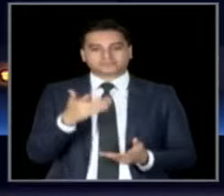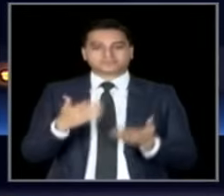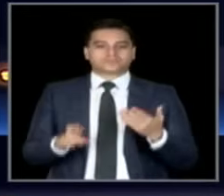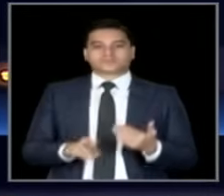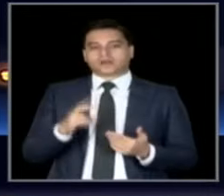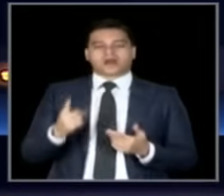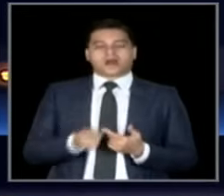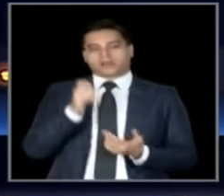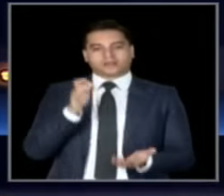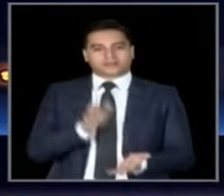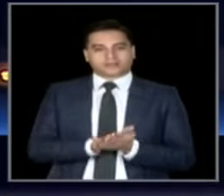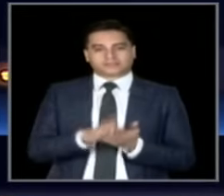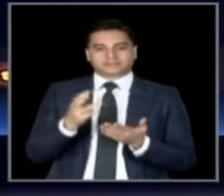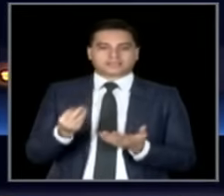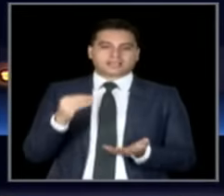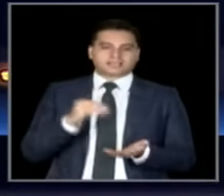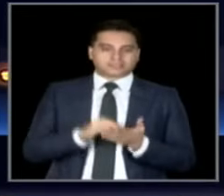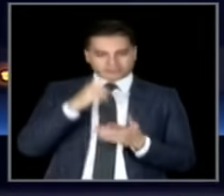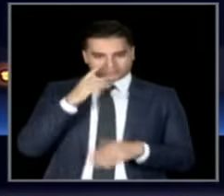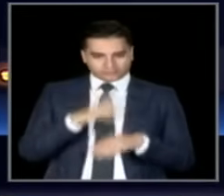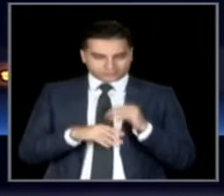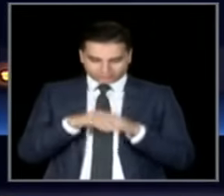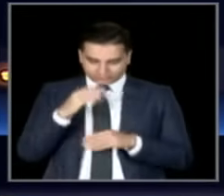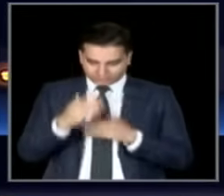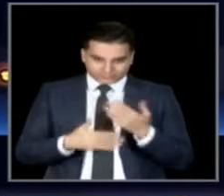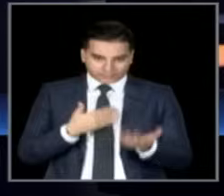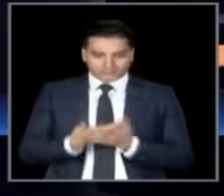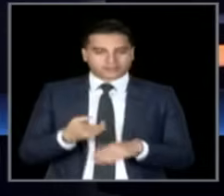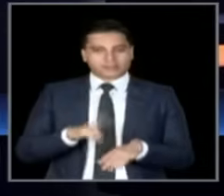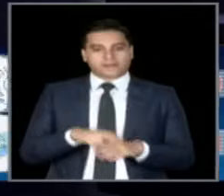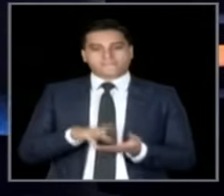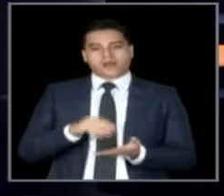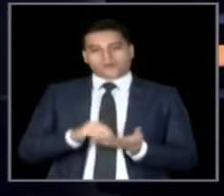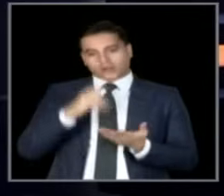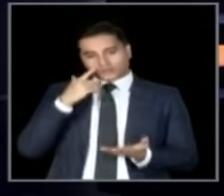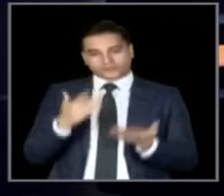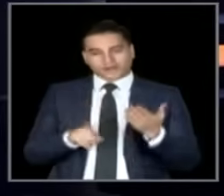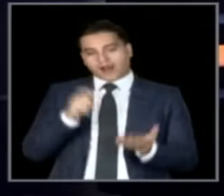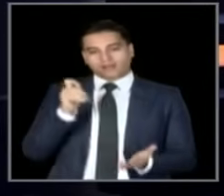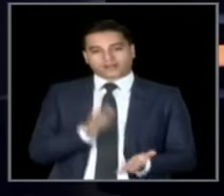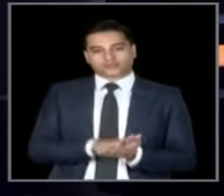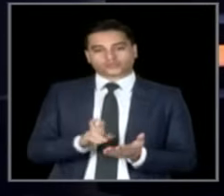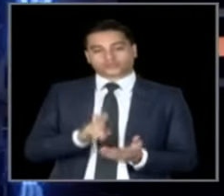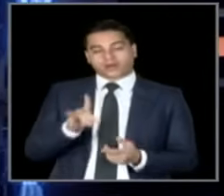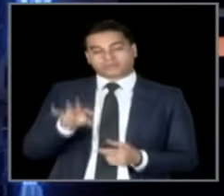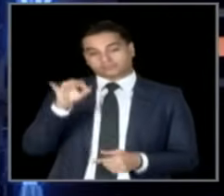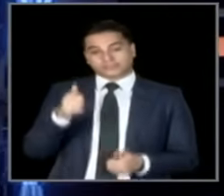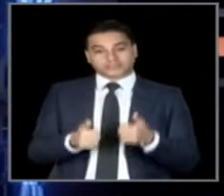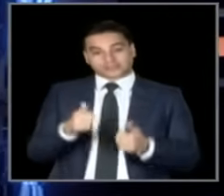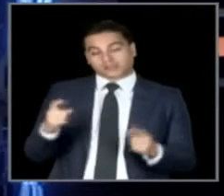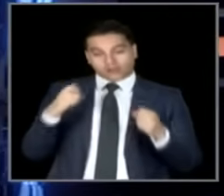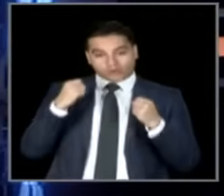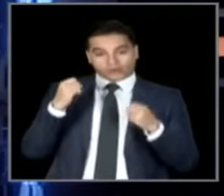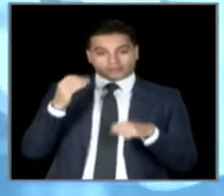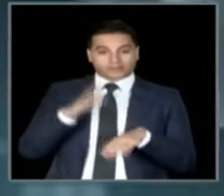سؤال واحد في عجلة الحظ ب 30 نقطة. نرجع تاني لنقطة البداية. مباراة قوية جدا في